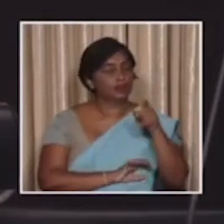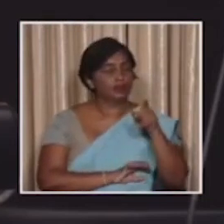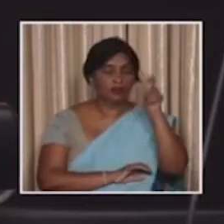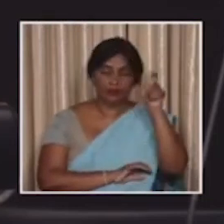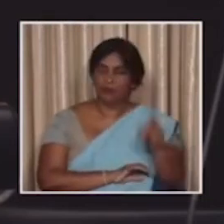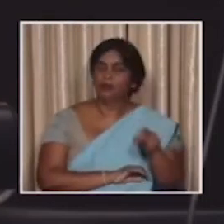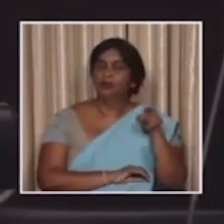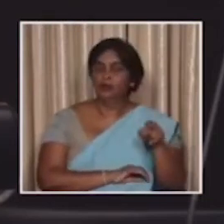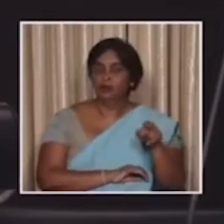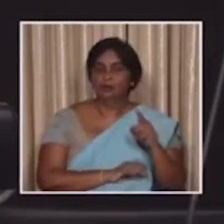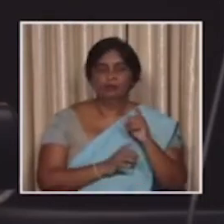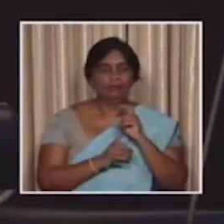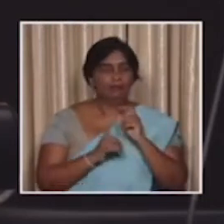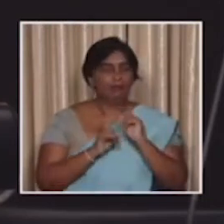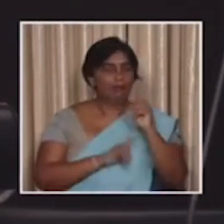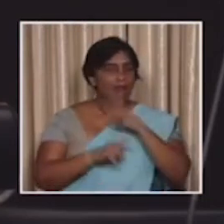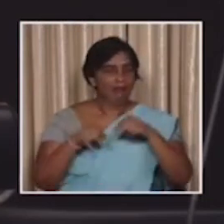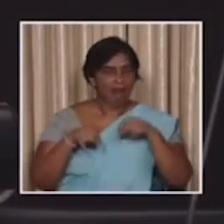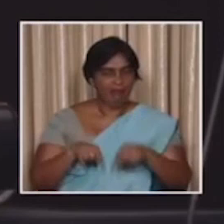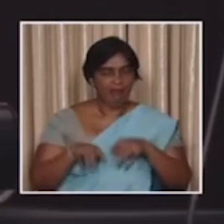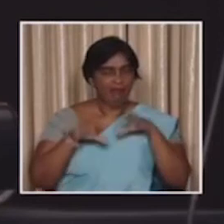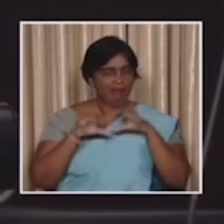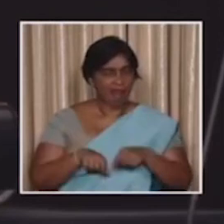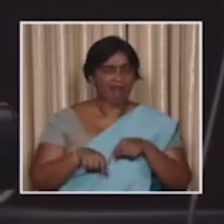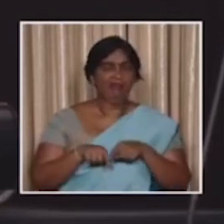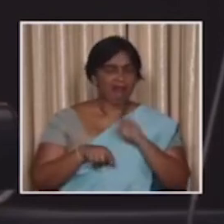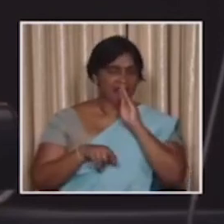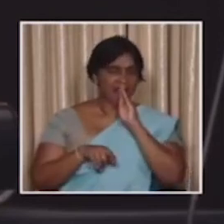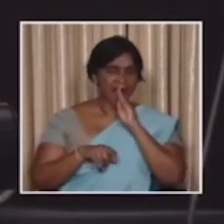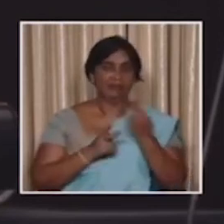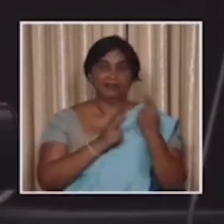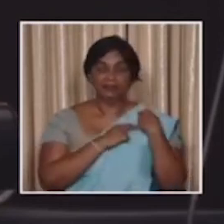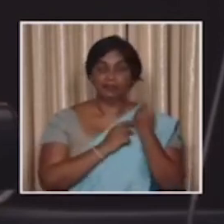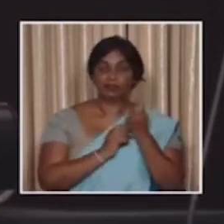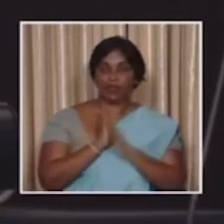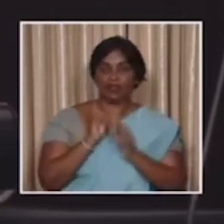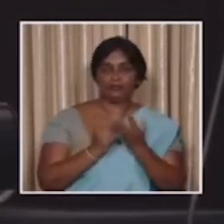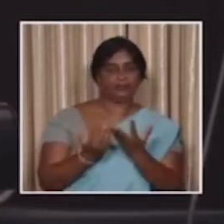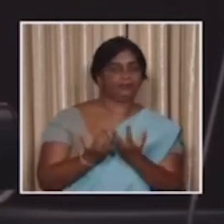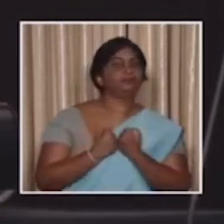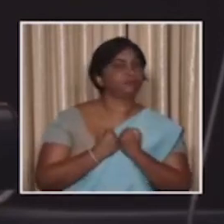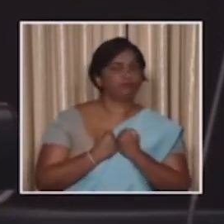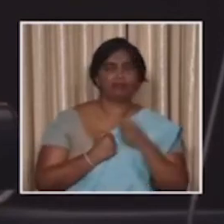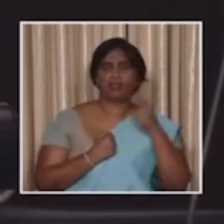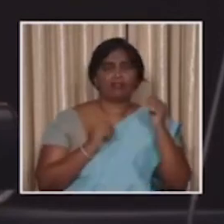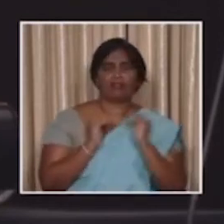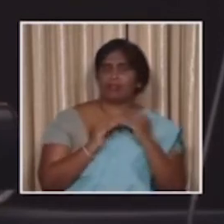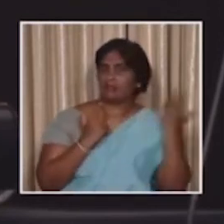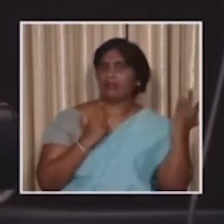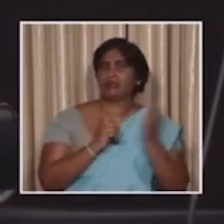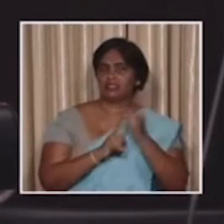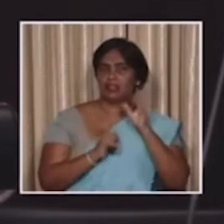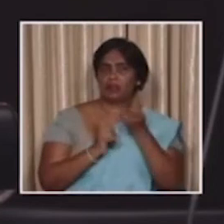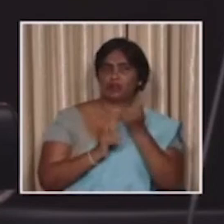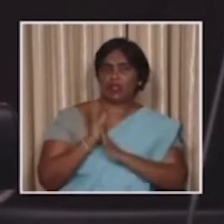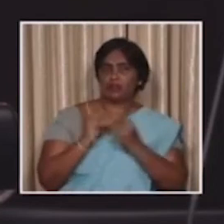ராஜபக்ச சகோதரர்களை அறிவித்த உயர்நீதிமன்றம், இவர்களினால் பாதிக்கப்பட்ட ஒவ்வொரு குடிமகனுக்கும் இவர்கள் நஷ்ட ஈடு செலுத்த வேண்டும் என